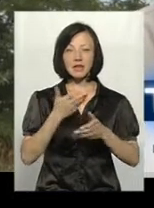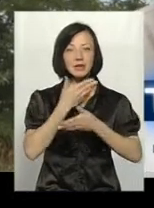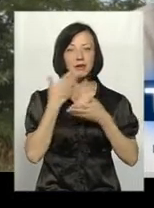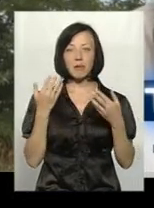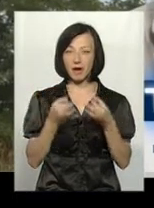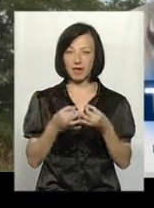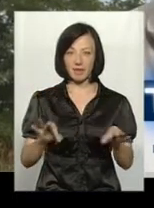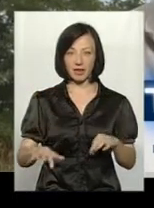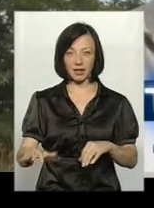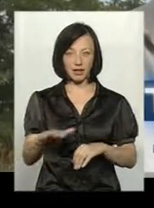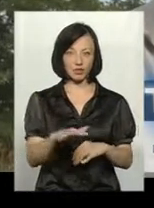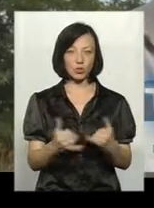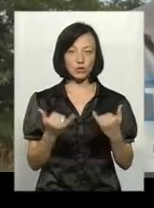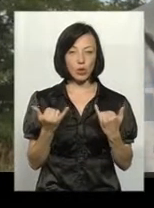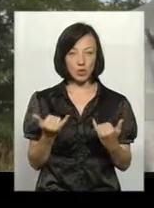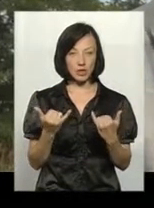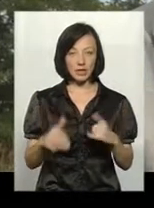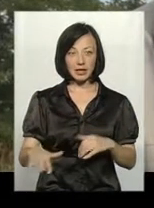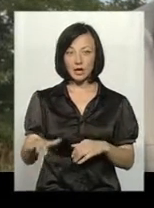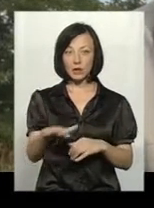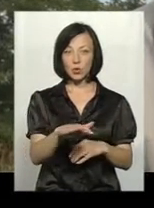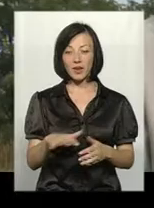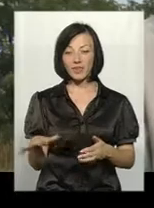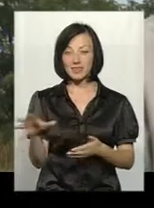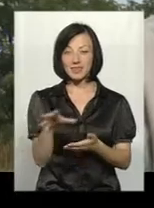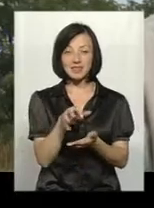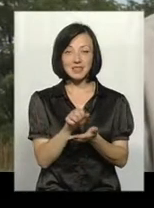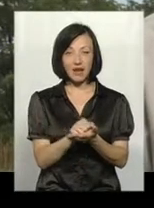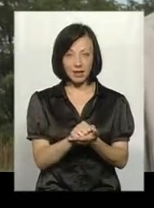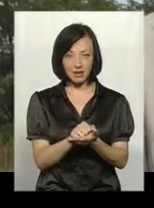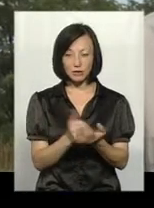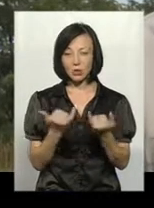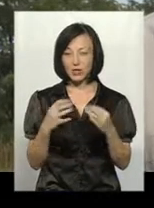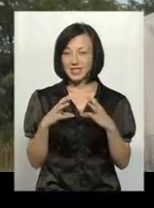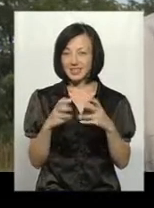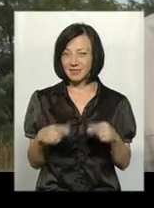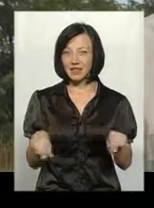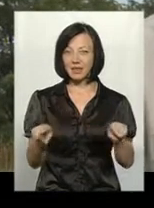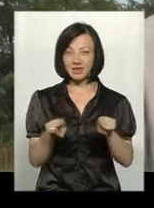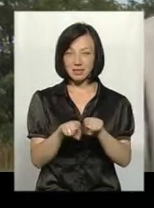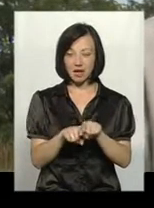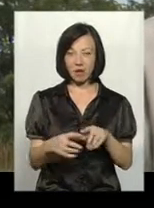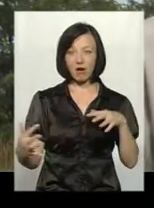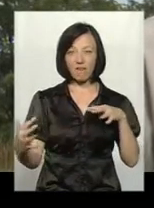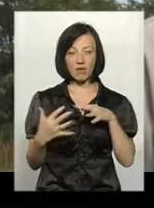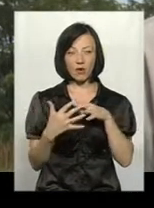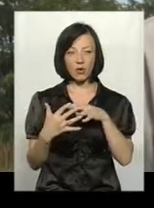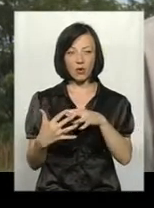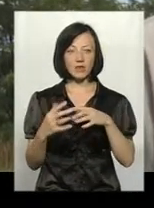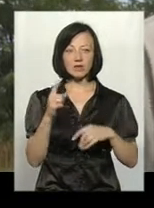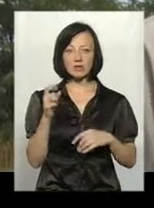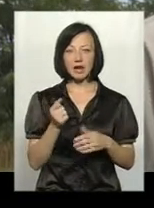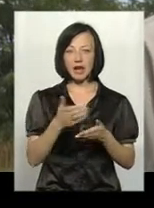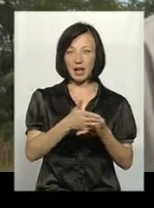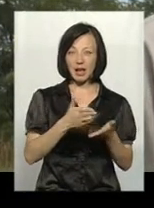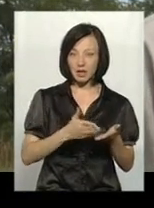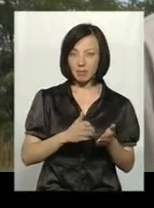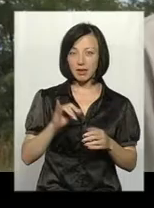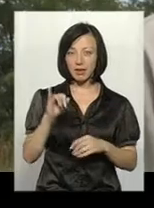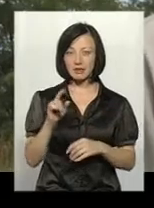територій. Сьогодні території всі зайняті. Сьогодні світ так само воює за хліб і за